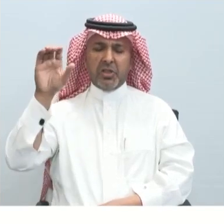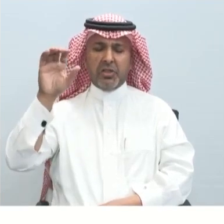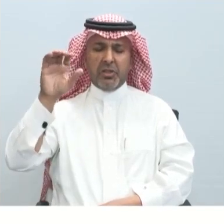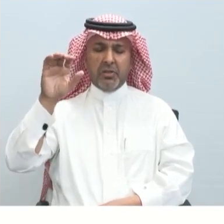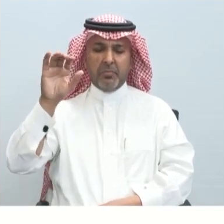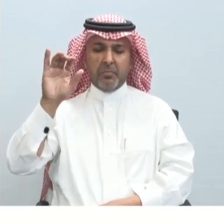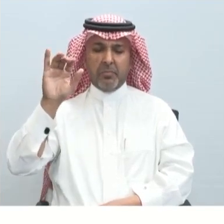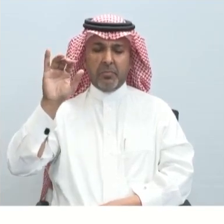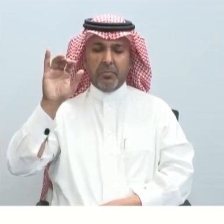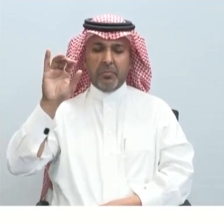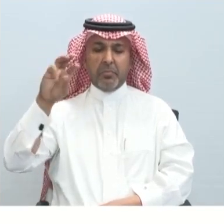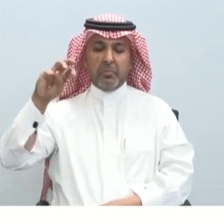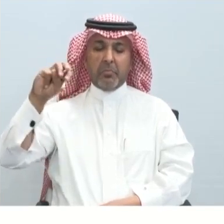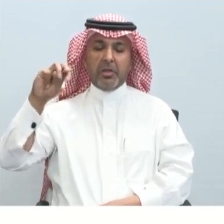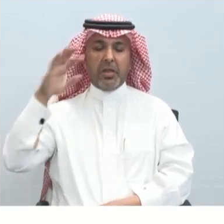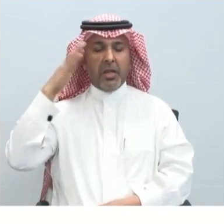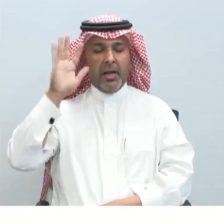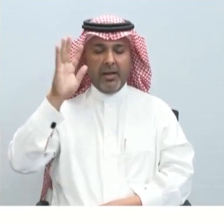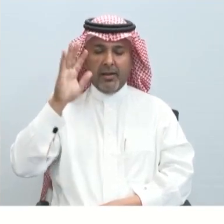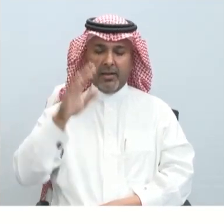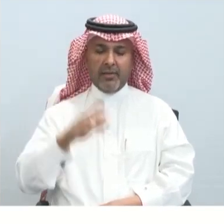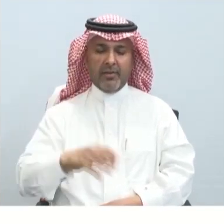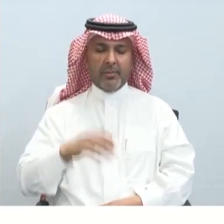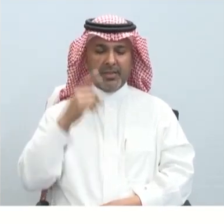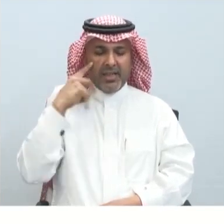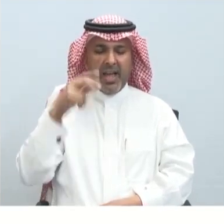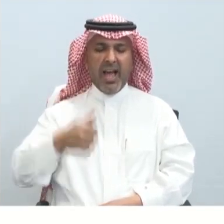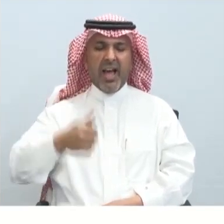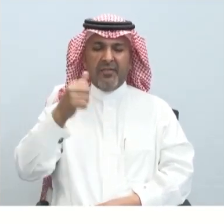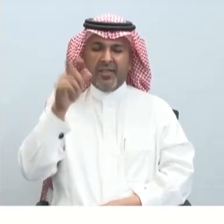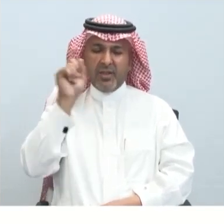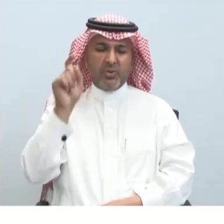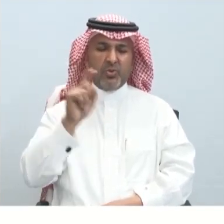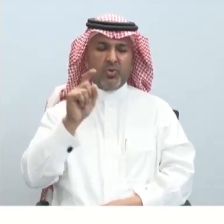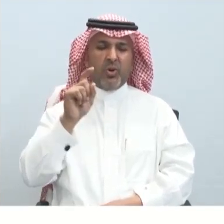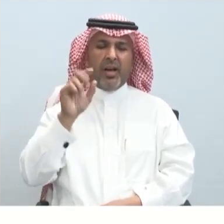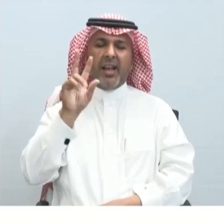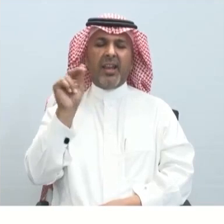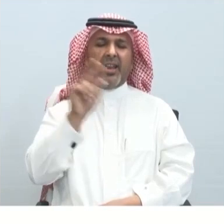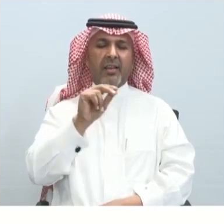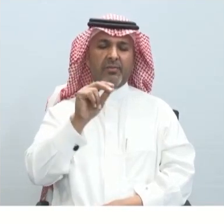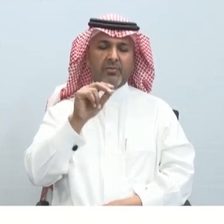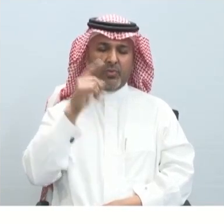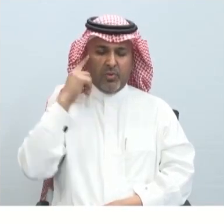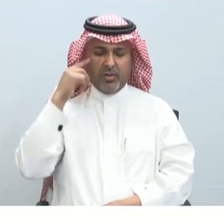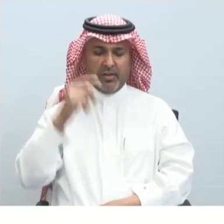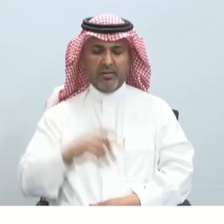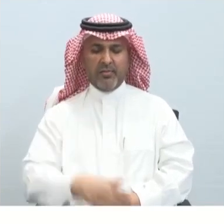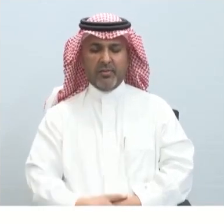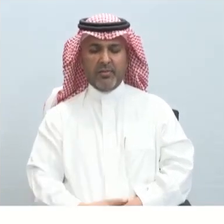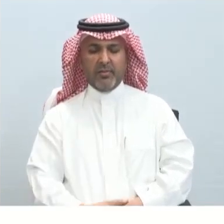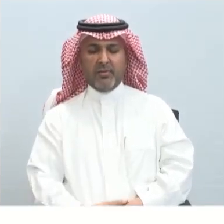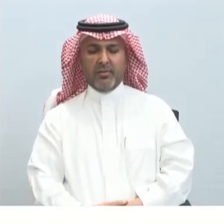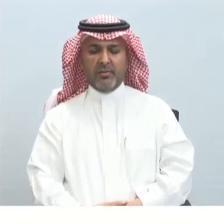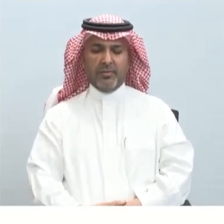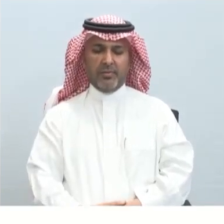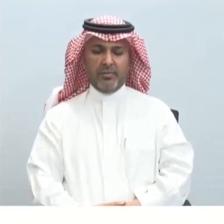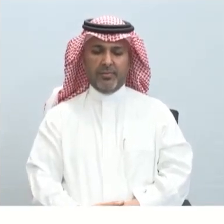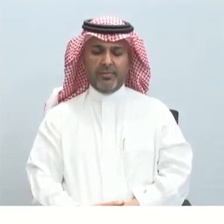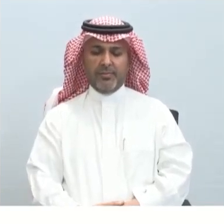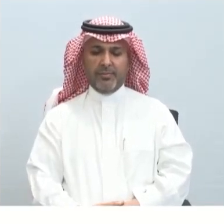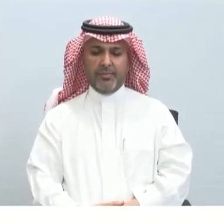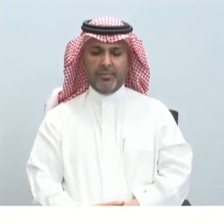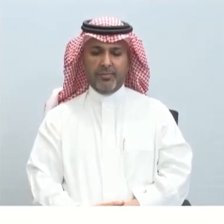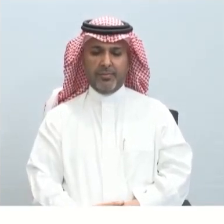تسعه ثلاثه واحد ثمانيه يعني تكون لو كنت تبغاها بالمتر ولكن لو تركتها بالسنتيمتر برضو ما هو غلط يعني